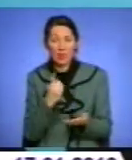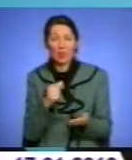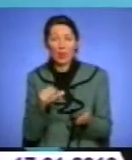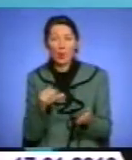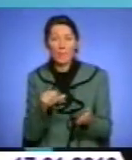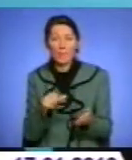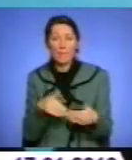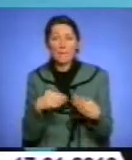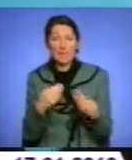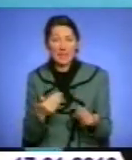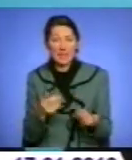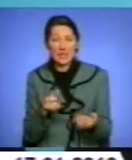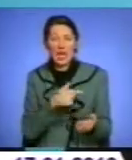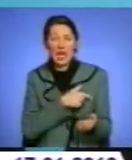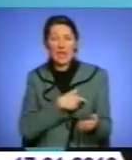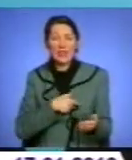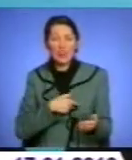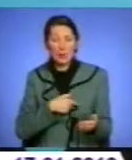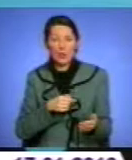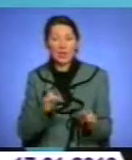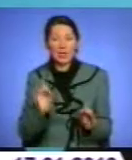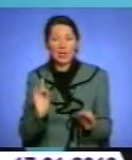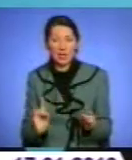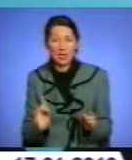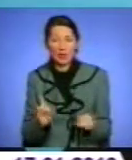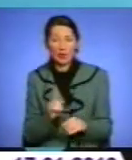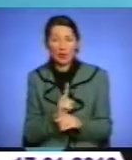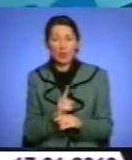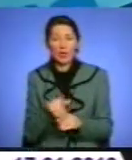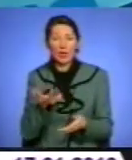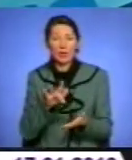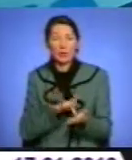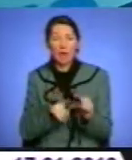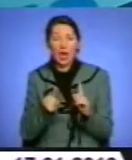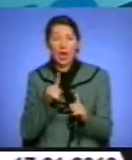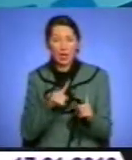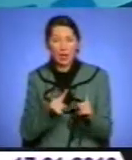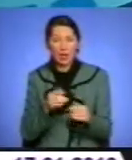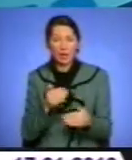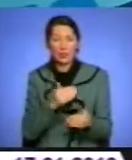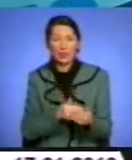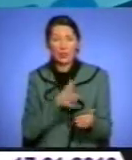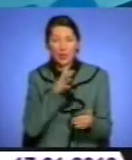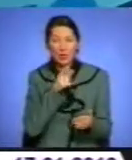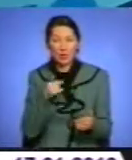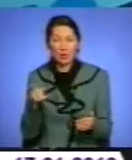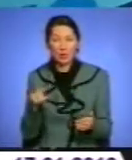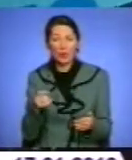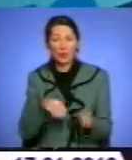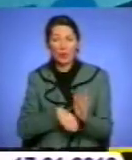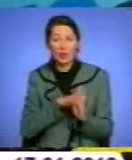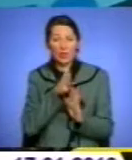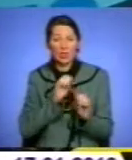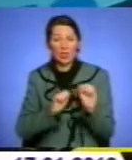претендента на депутатське крісло Тернопільської міської ради. Останнім часом вище керівництво наше